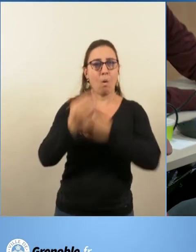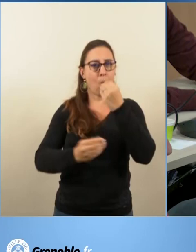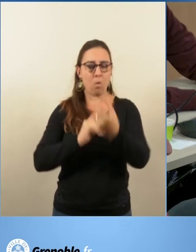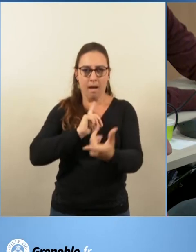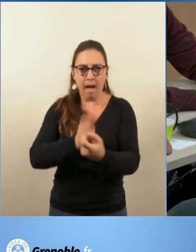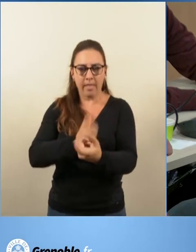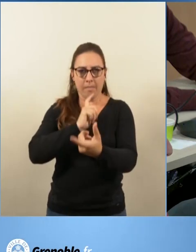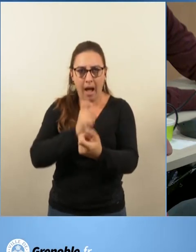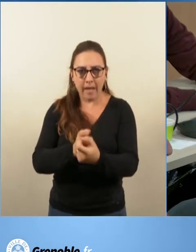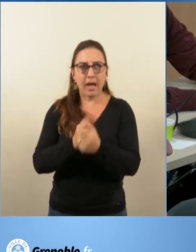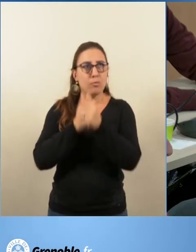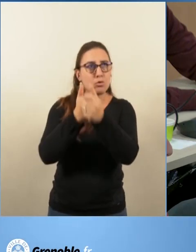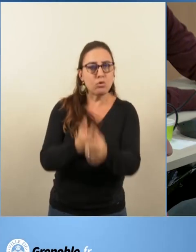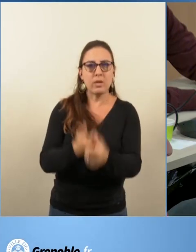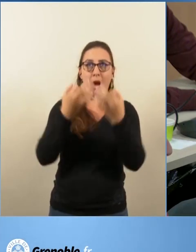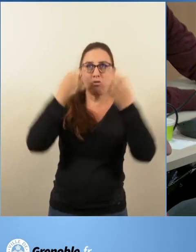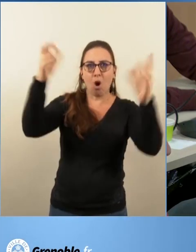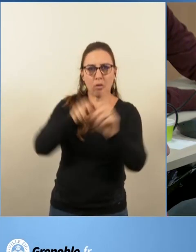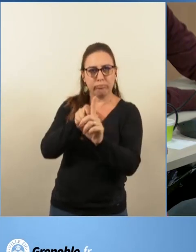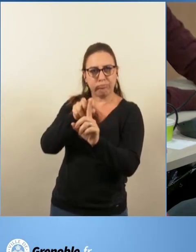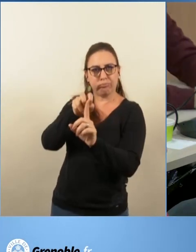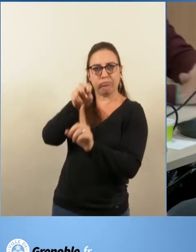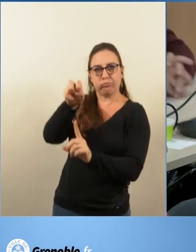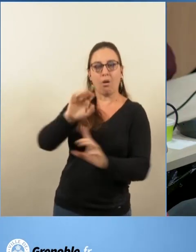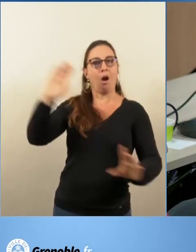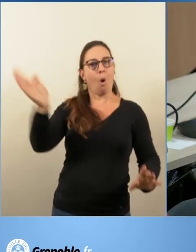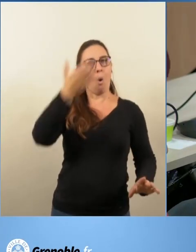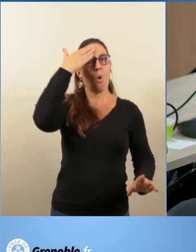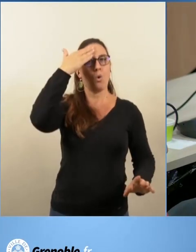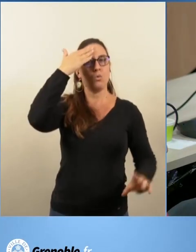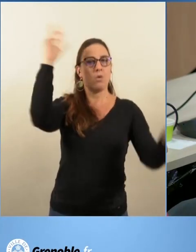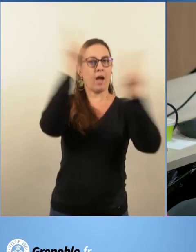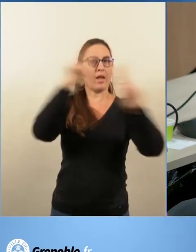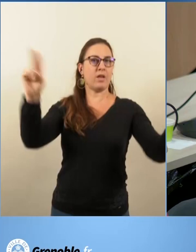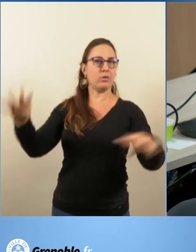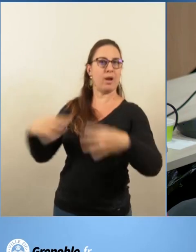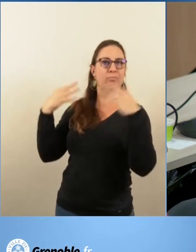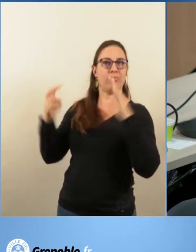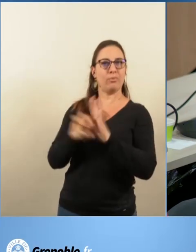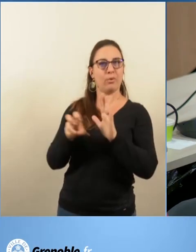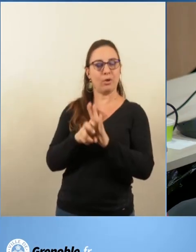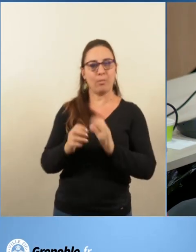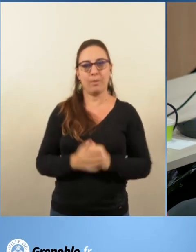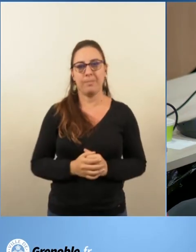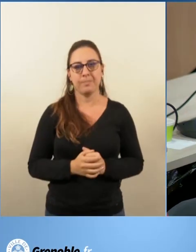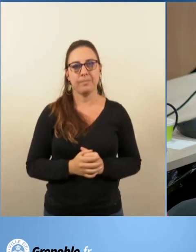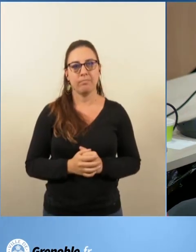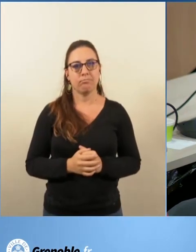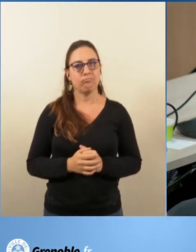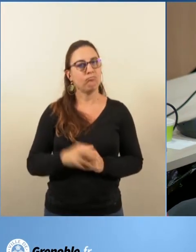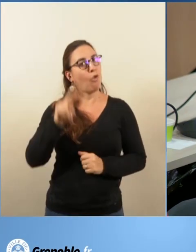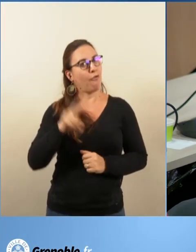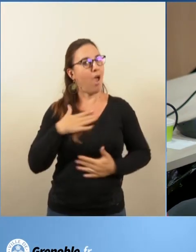au réchauffement climatique sont donc reconnus à l'échelle internationale c'est donc avec un certain plaisir